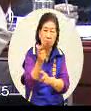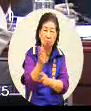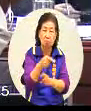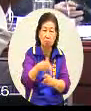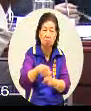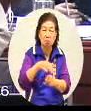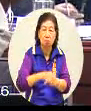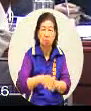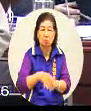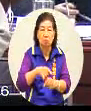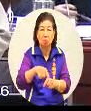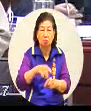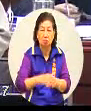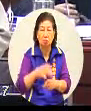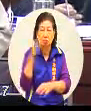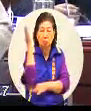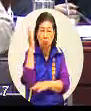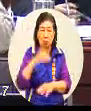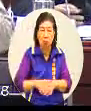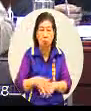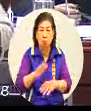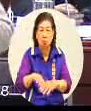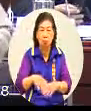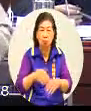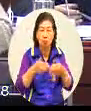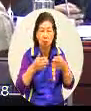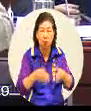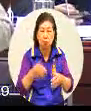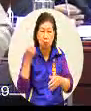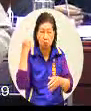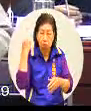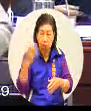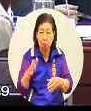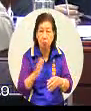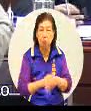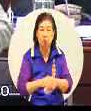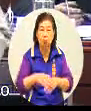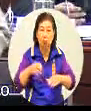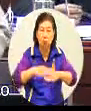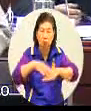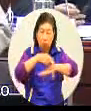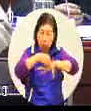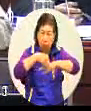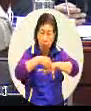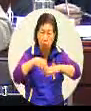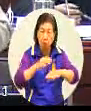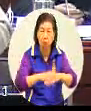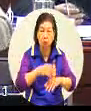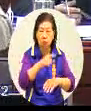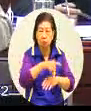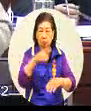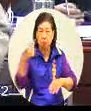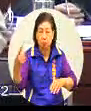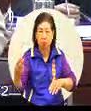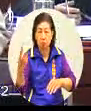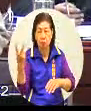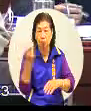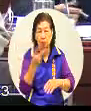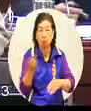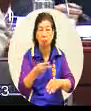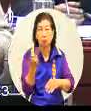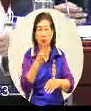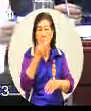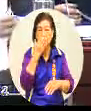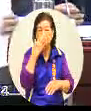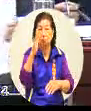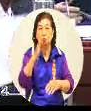该重新来考虑。啊，会当伫两全其美，啊，会当创造双赢的时